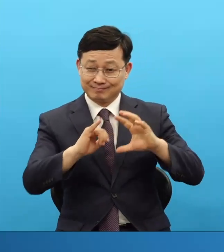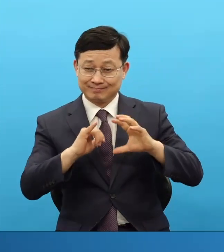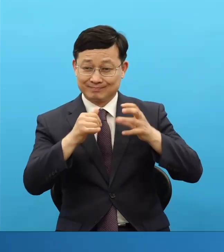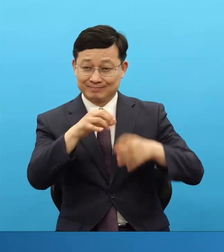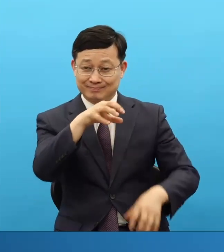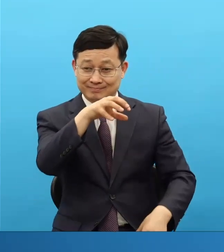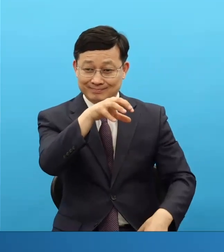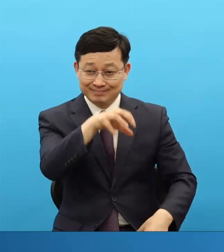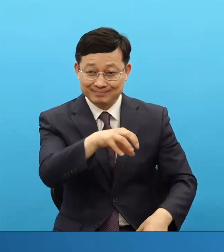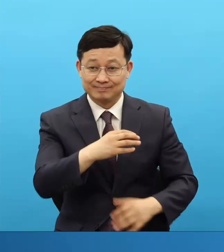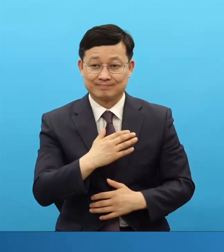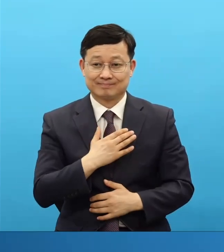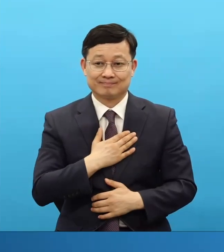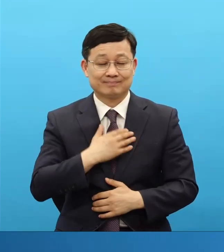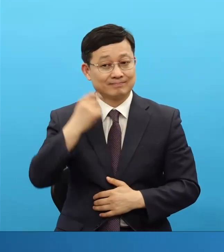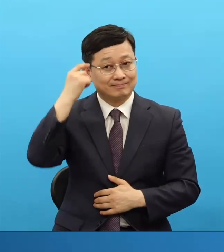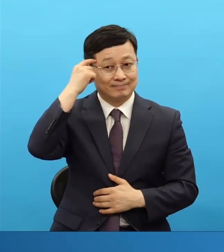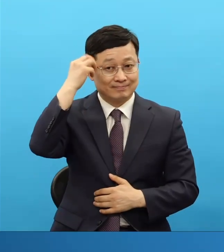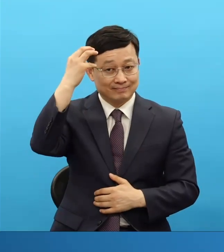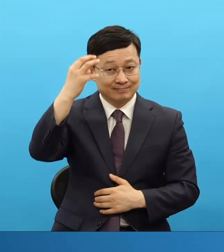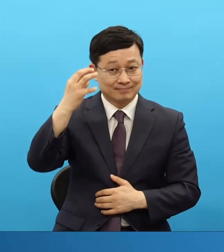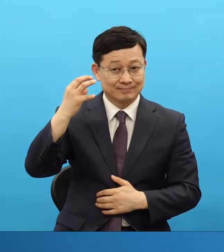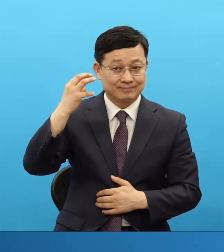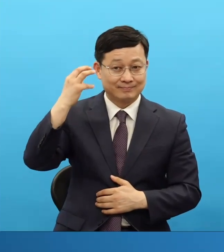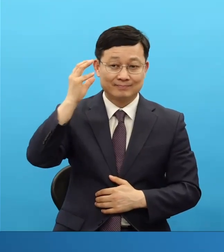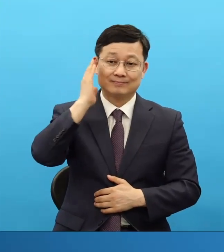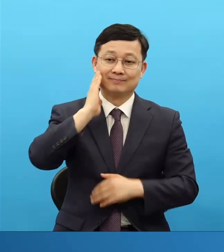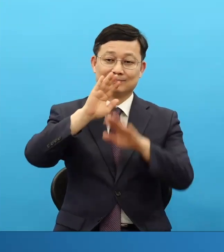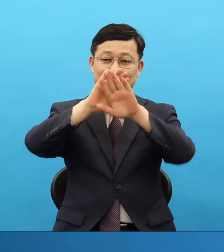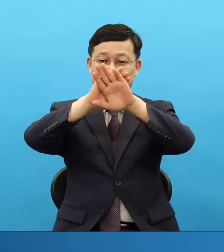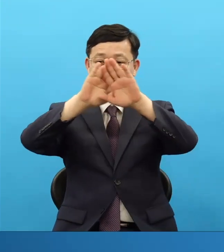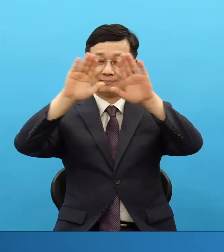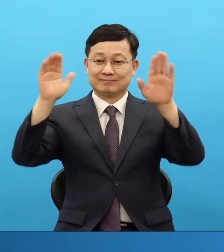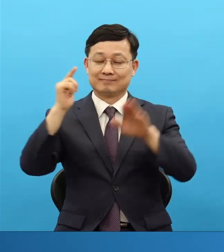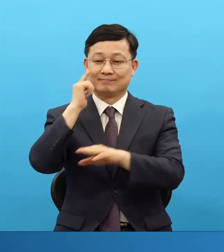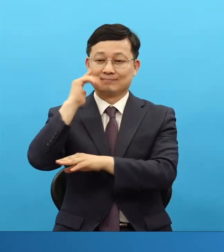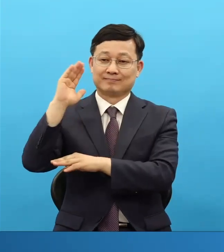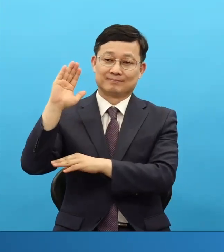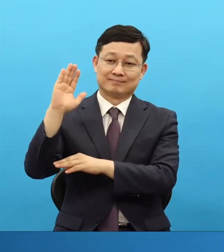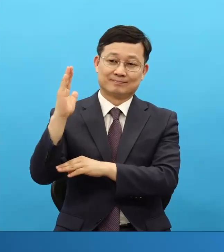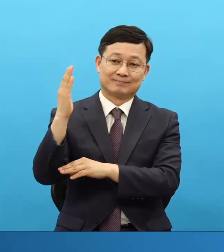이 세상에서 내 영혼이